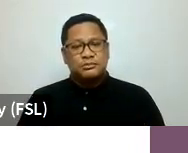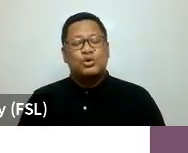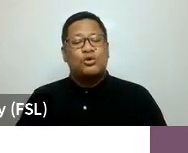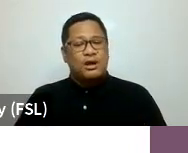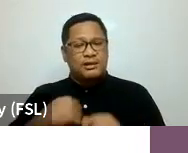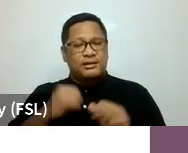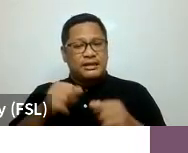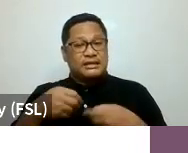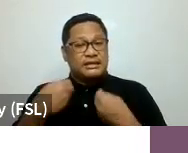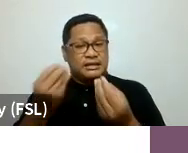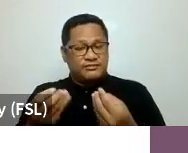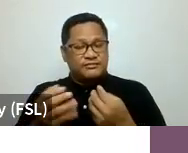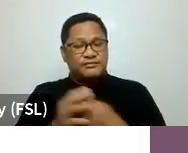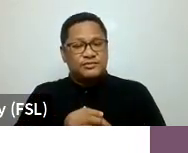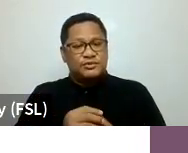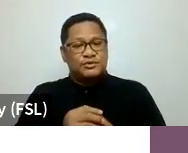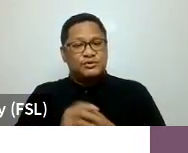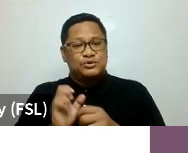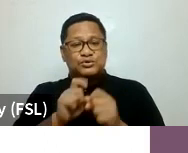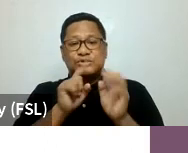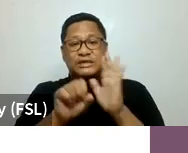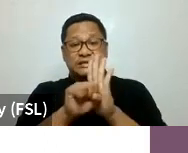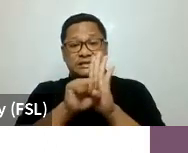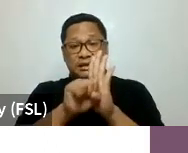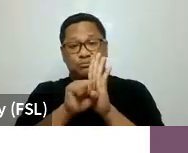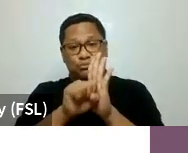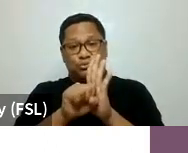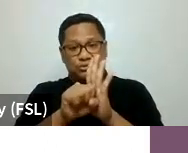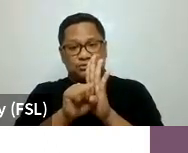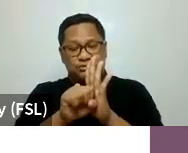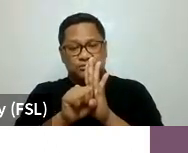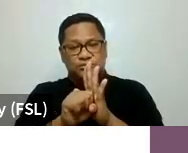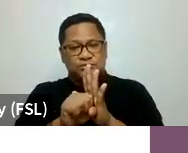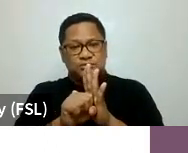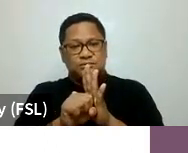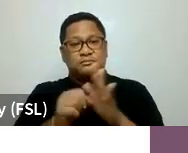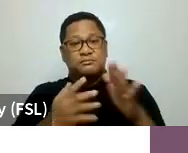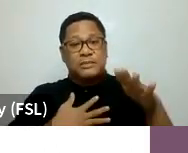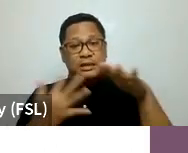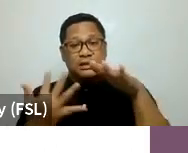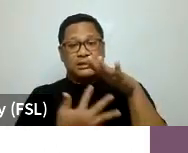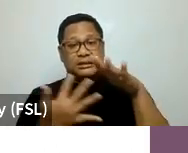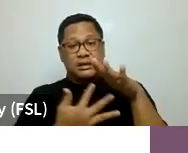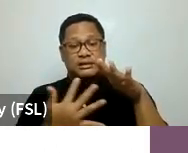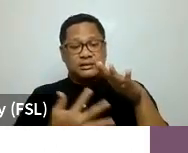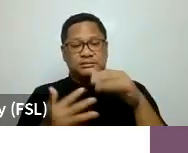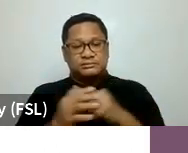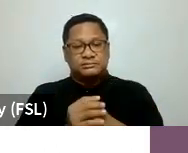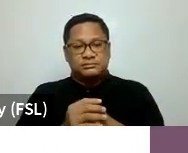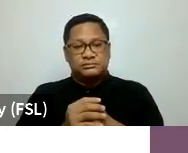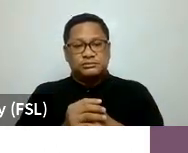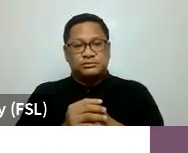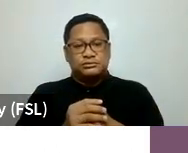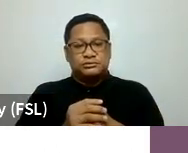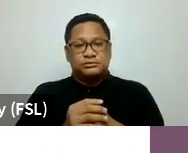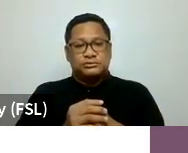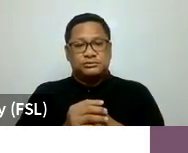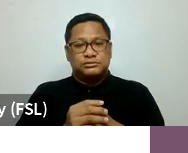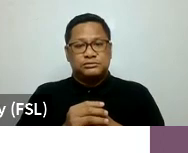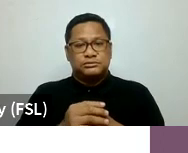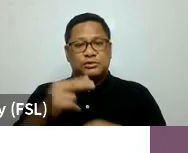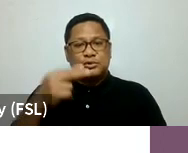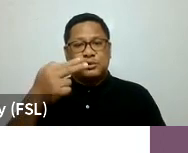deliver. Okay, so these are some samples. Ang client namin dito was homey